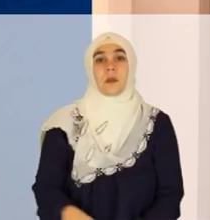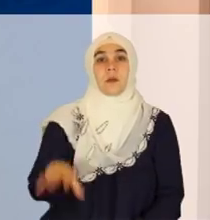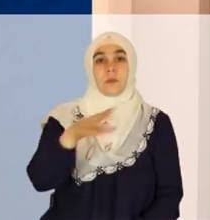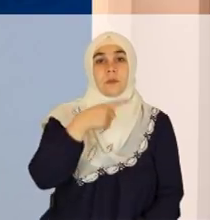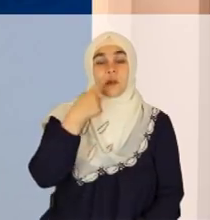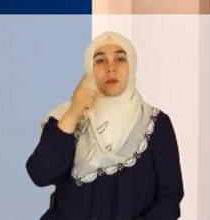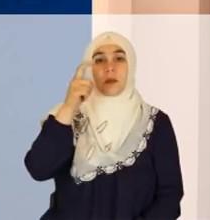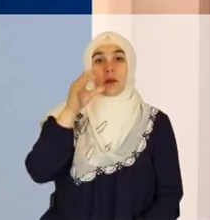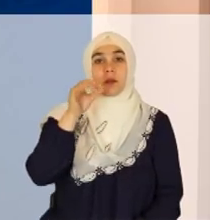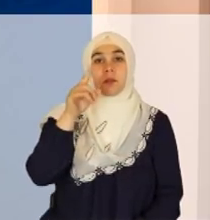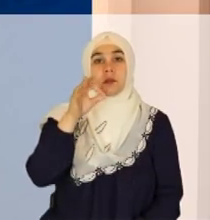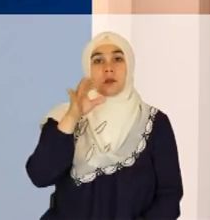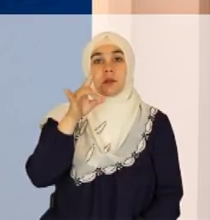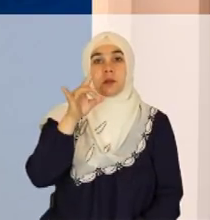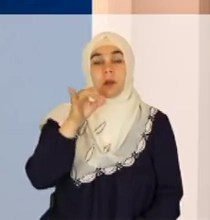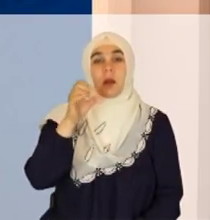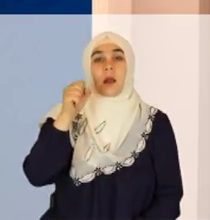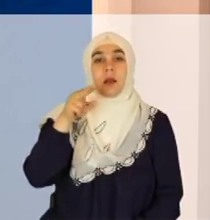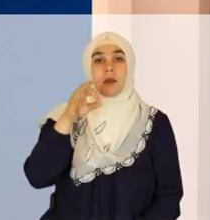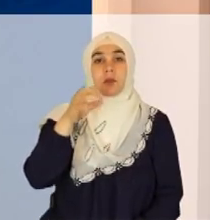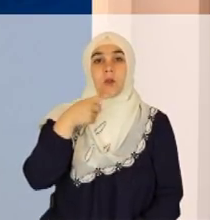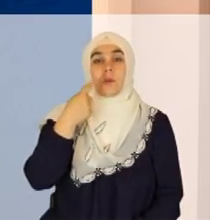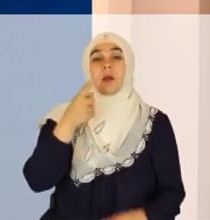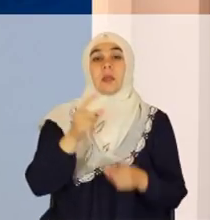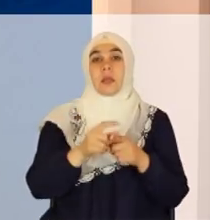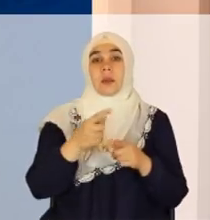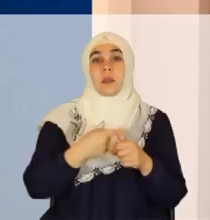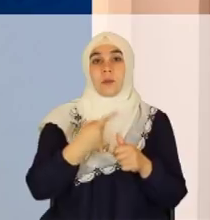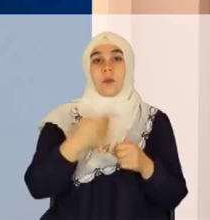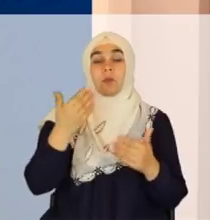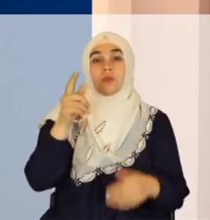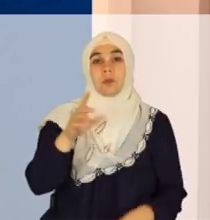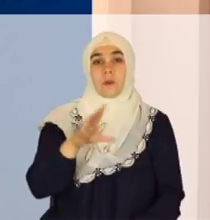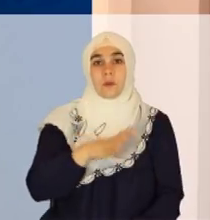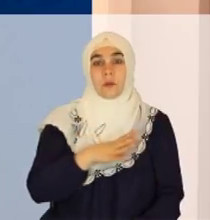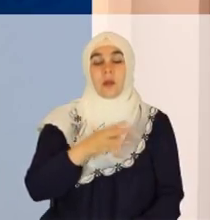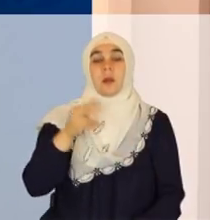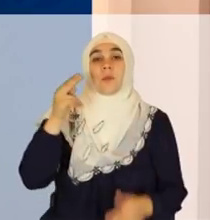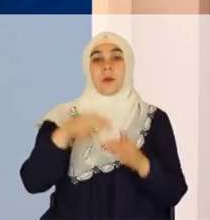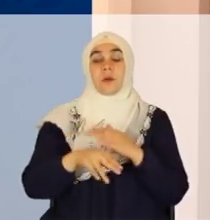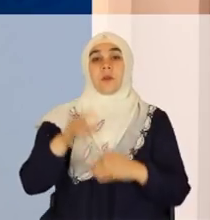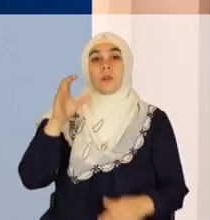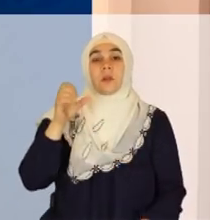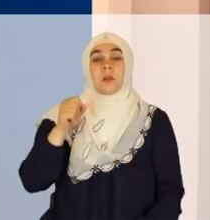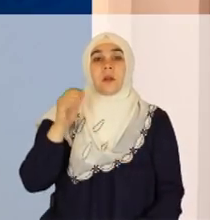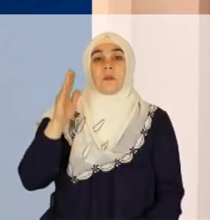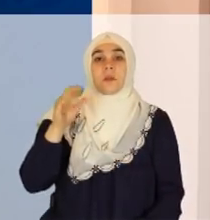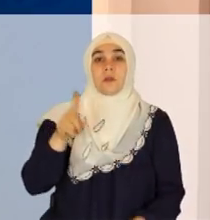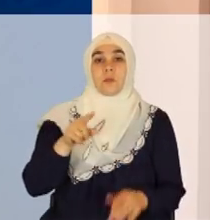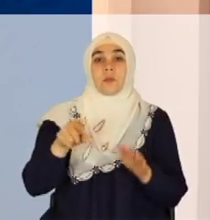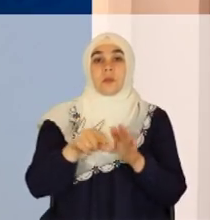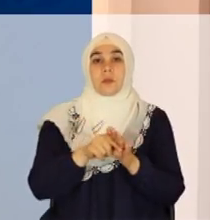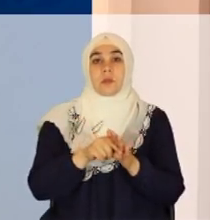Xizr alayhissalom deb nomlarini aytib yuradigan shaxsni payg'ambarimiz alayhissalotu vassalomning